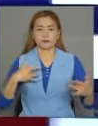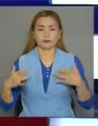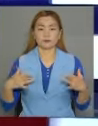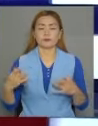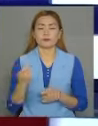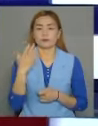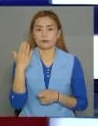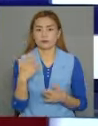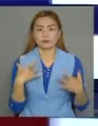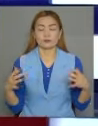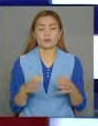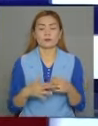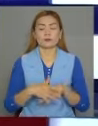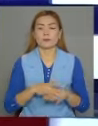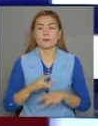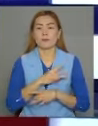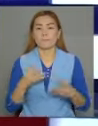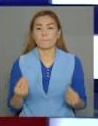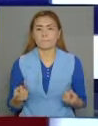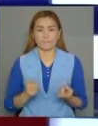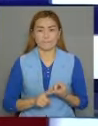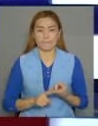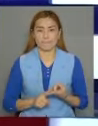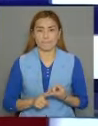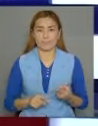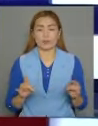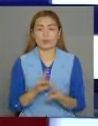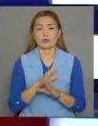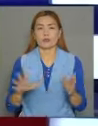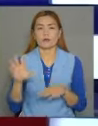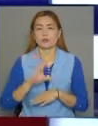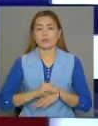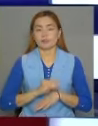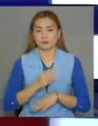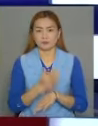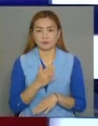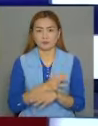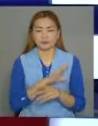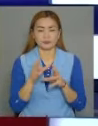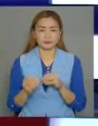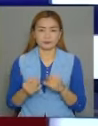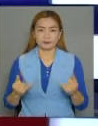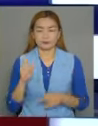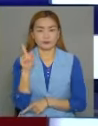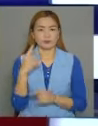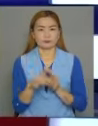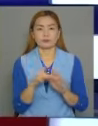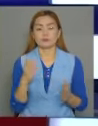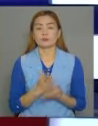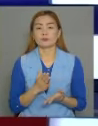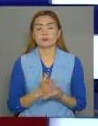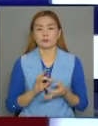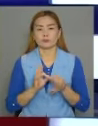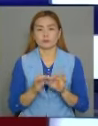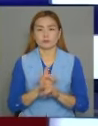ие. Театр ұжымы халықаралық мерекеге орай концерттік кеш өткізді. Жыл қорытындысы бойынша үздіктер анықталды.